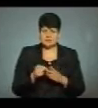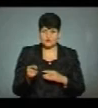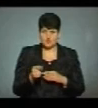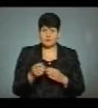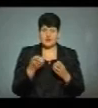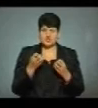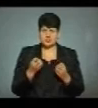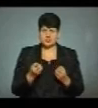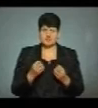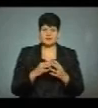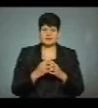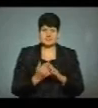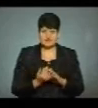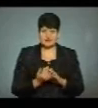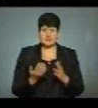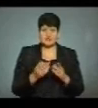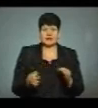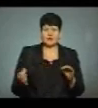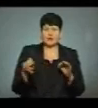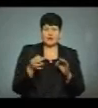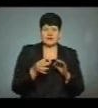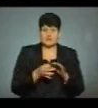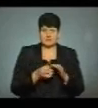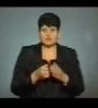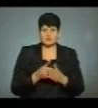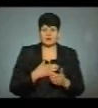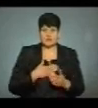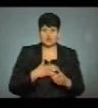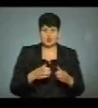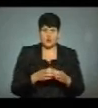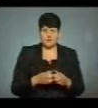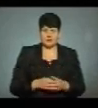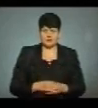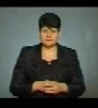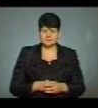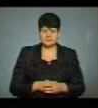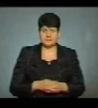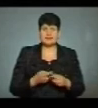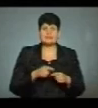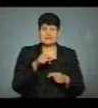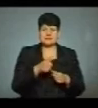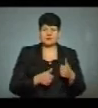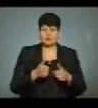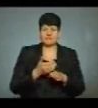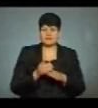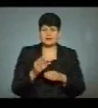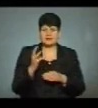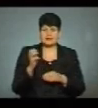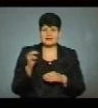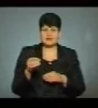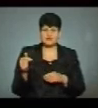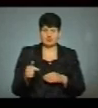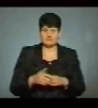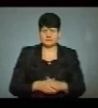ще у селах, які доєднані до нашої громади. На цей конкурс виділено 300 тисяч